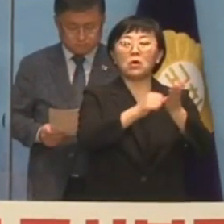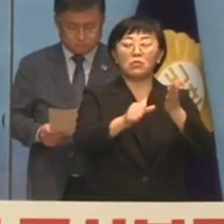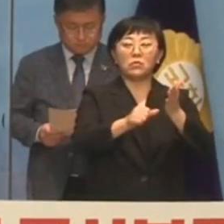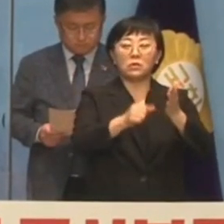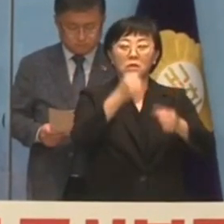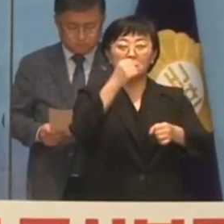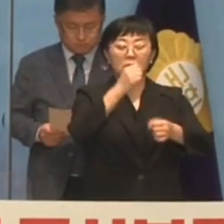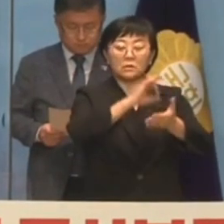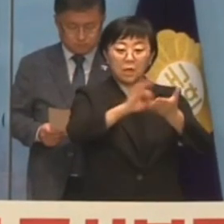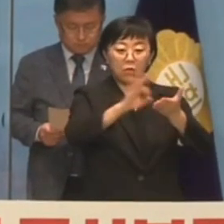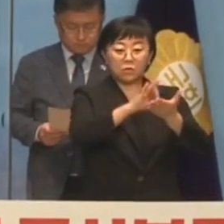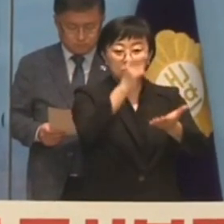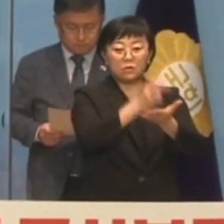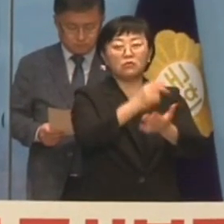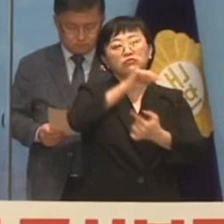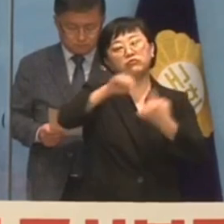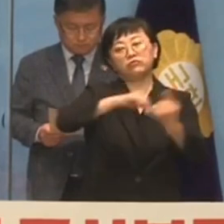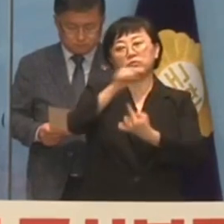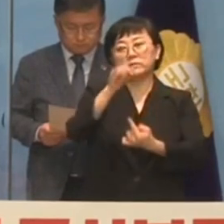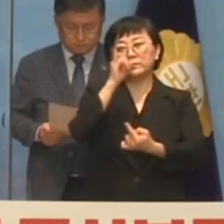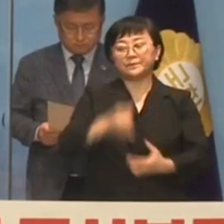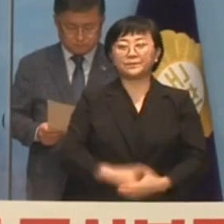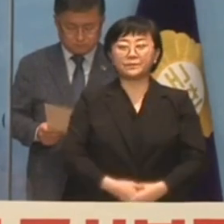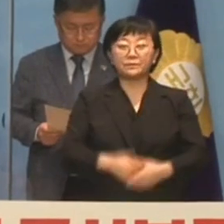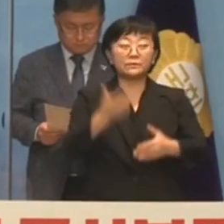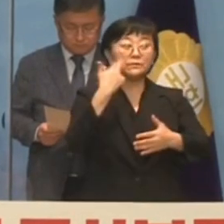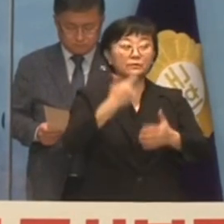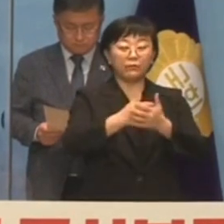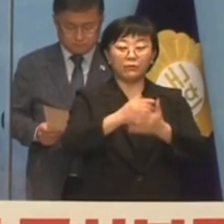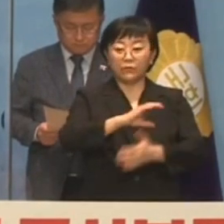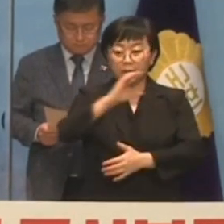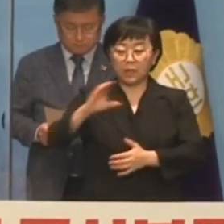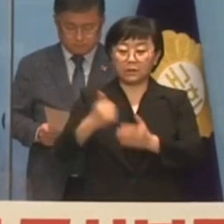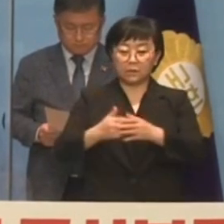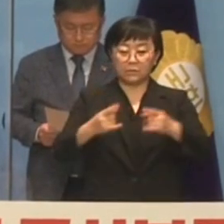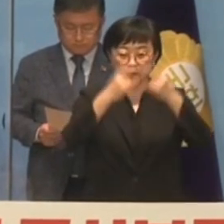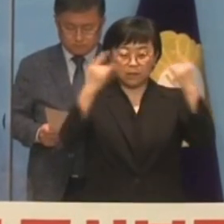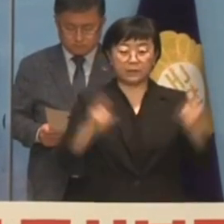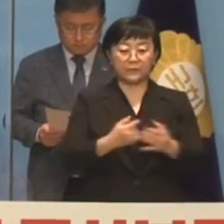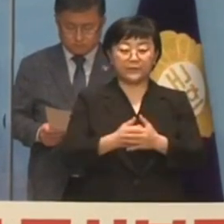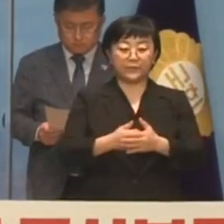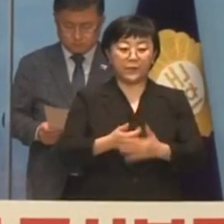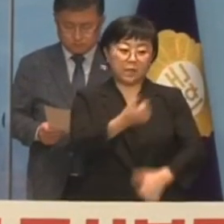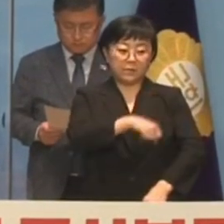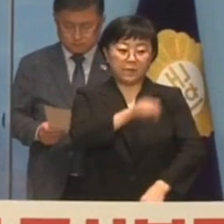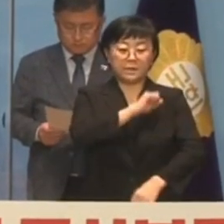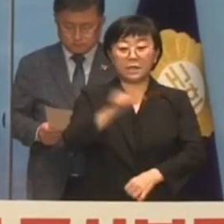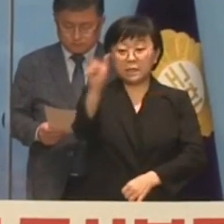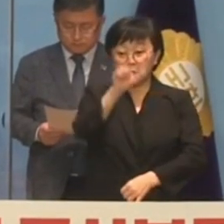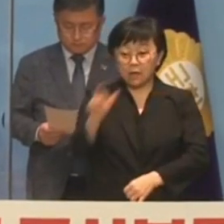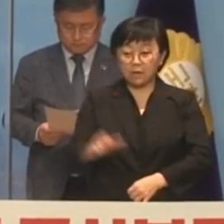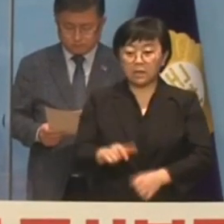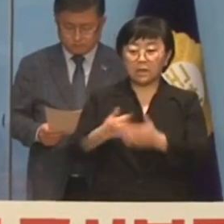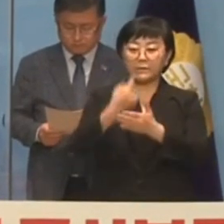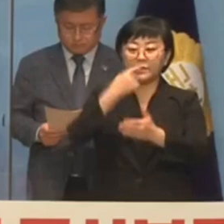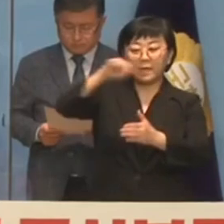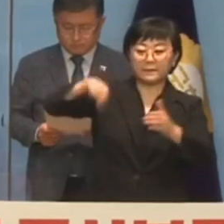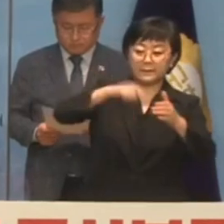제도를 운영해왔기 때문이다. 미국, 캐나다, 프랑스, 스페인, 이탈리아, 인도, 브라질